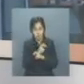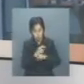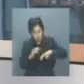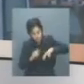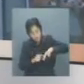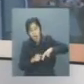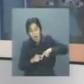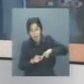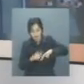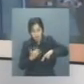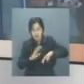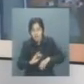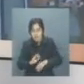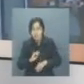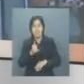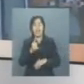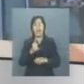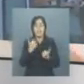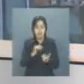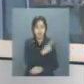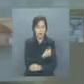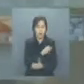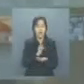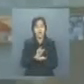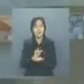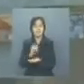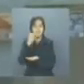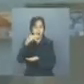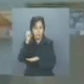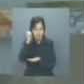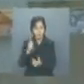ำดับจนแพทย์นะคะอนุญาตให้ออกจากโรงพยาบาลเรียบร้อยแล้วค่ะ